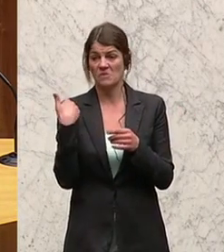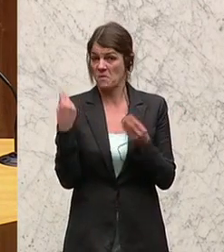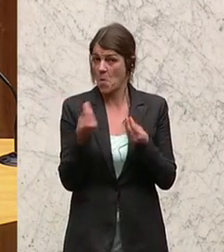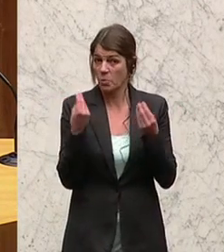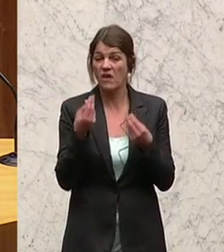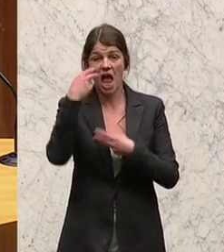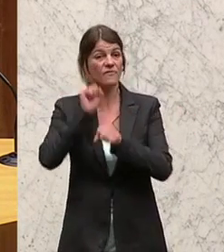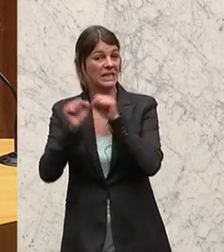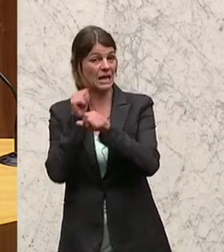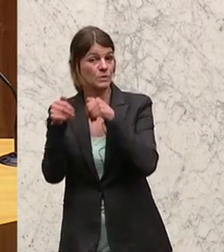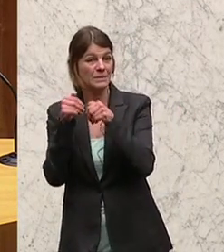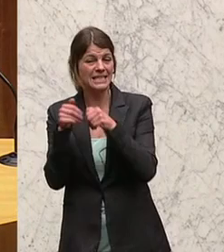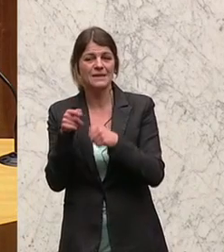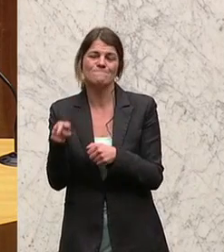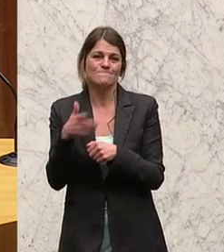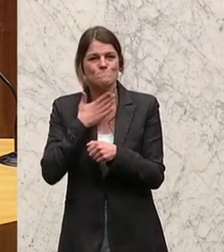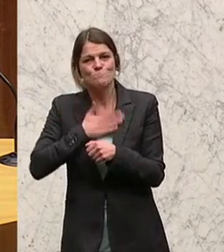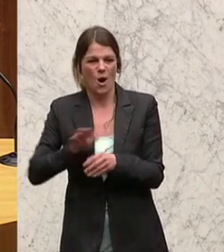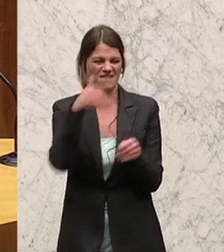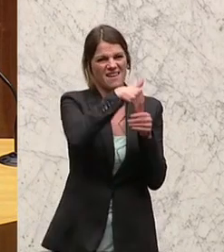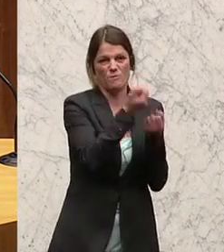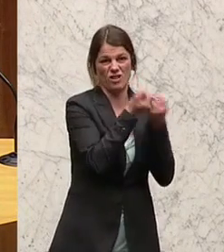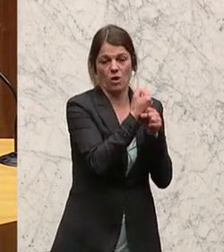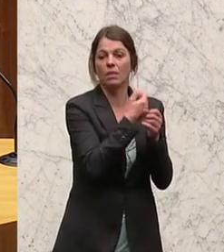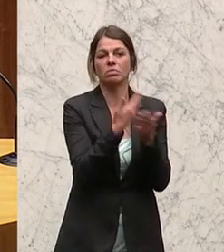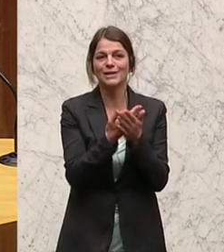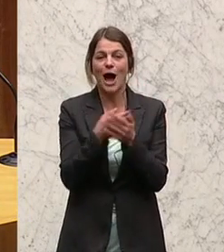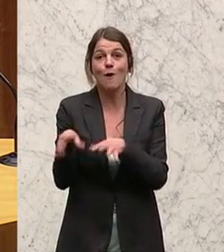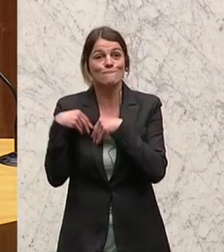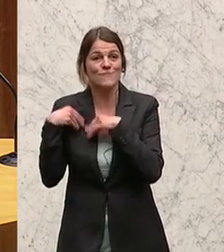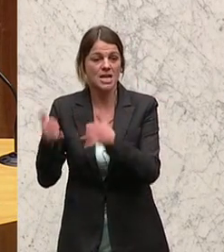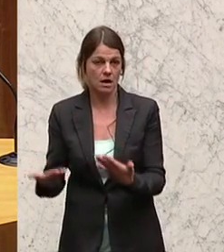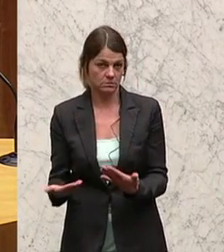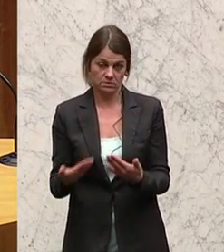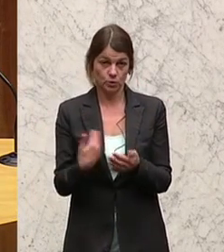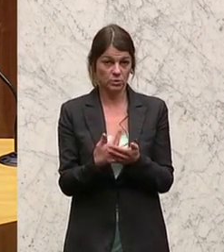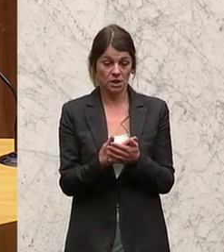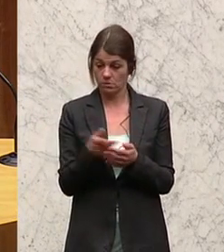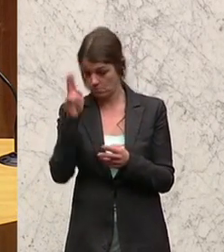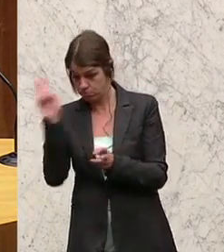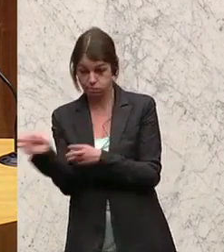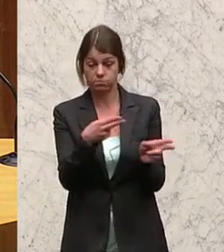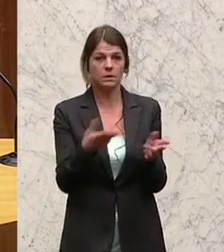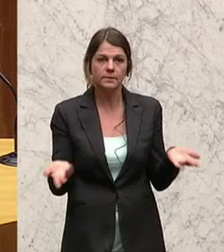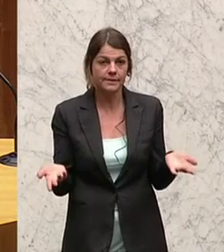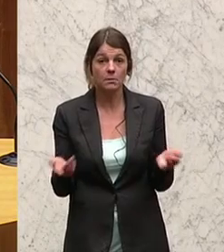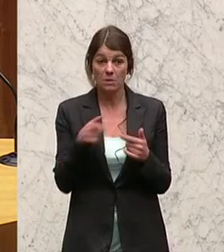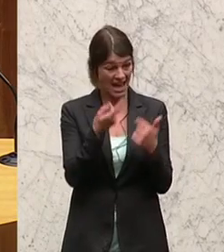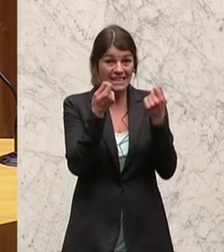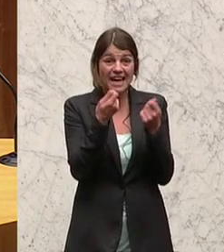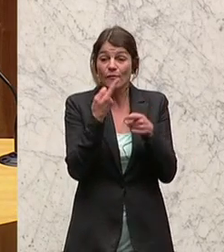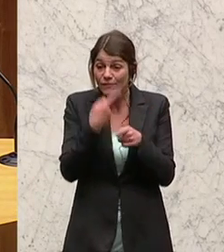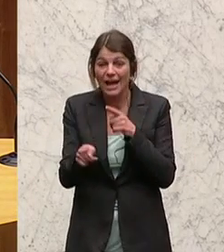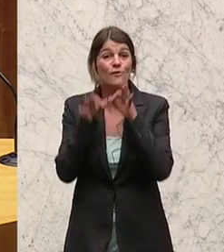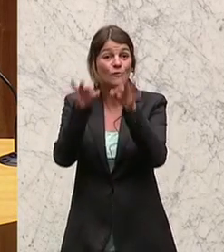Herr Verteidigungsminister am liebsten innenpolitisch tätig ist. Und deswegen diese Umorientierung. Dieses Geld fehlt allerdings